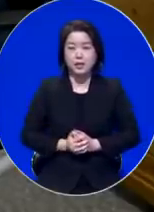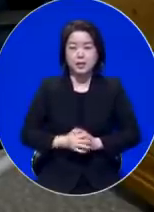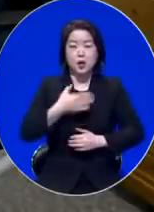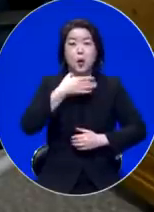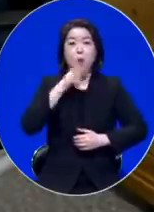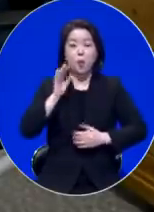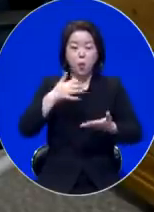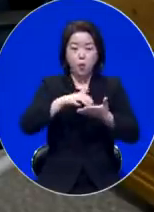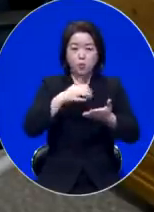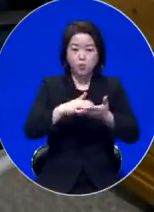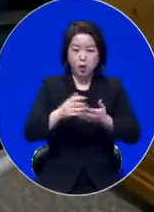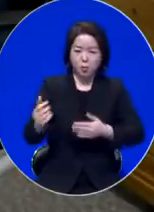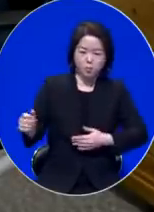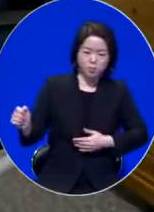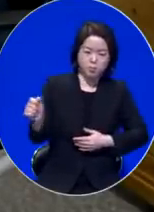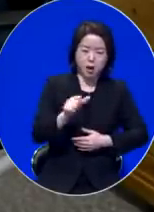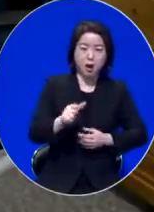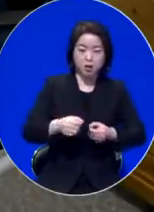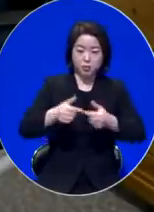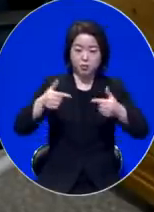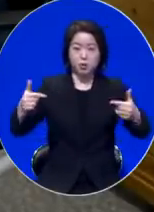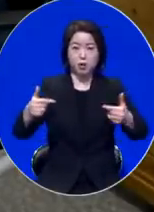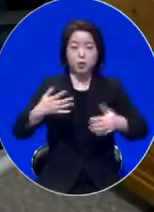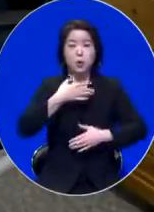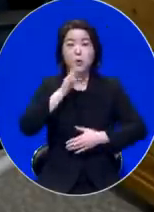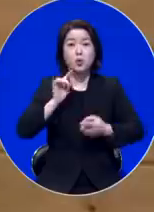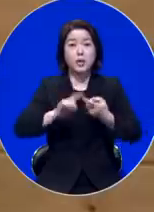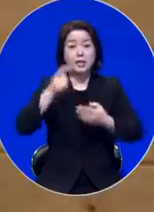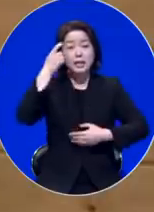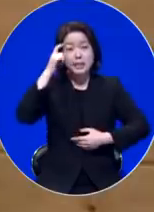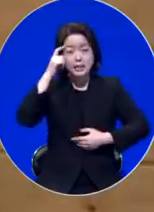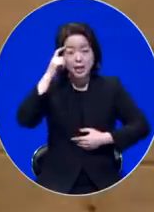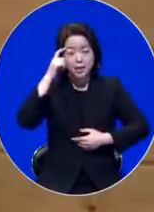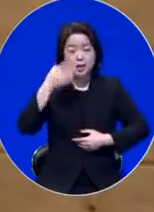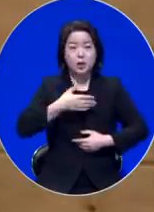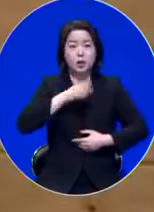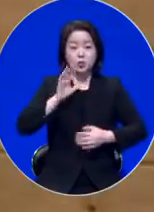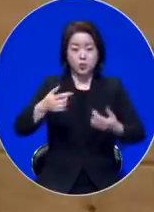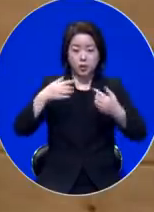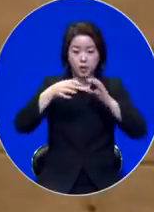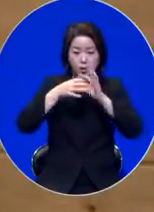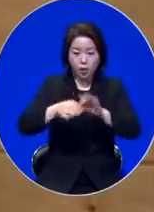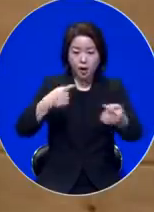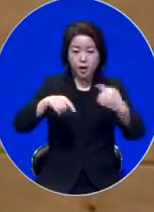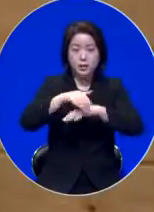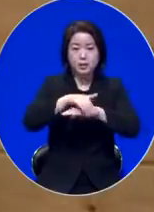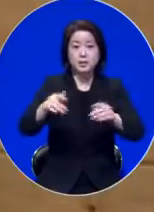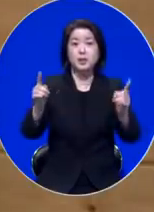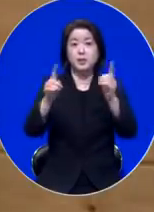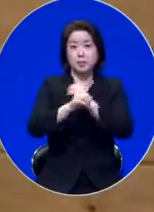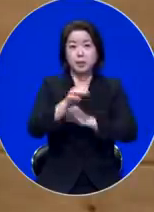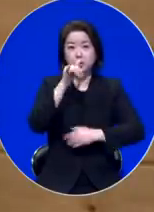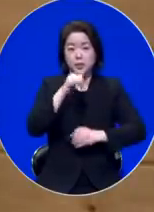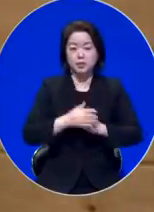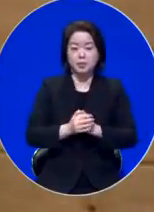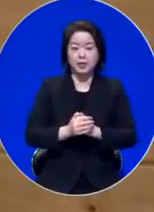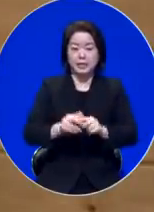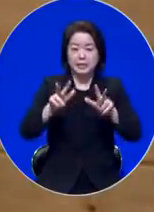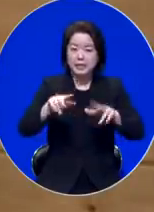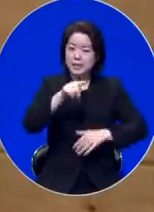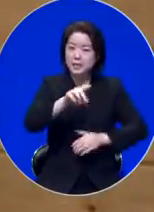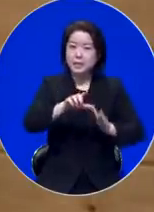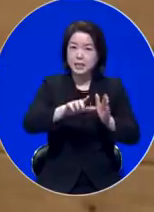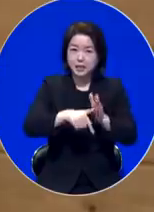고령 인구가 빠르게 증가하면서 노인에 대한 인식도 어르신 관련 정책도 달라지고 있는데요 지금 이 시간에는